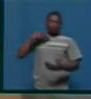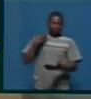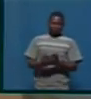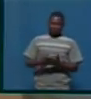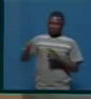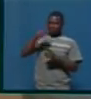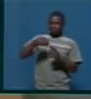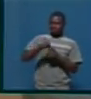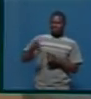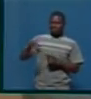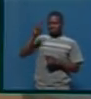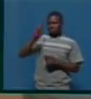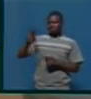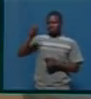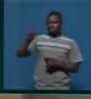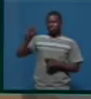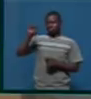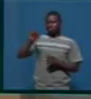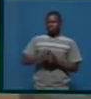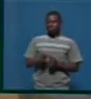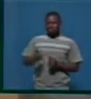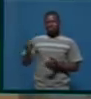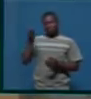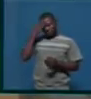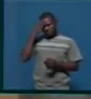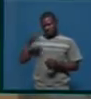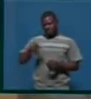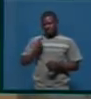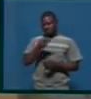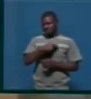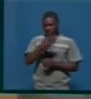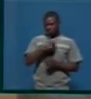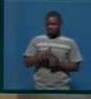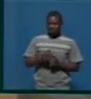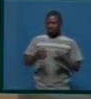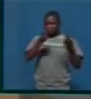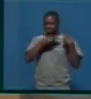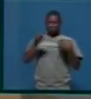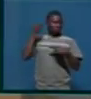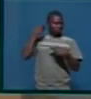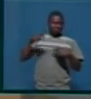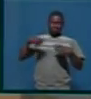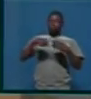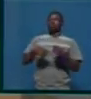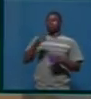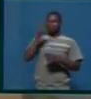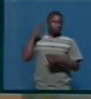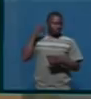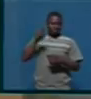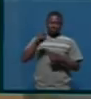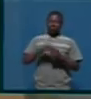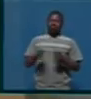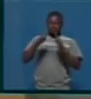et à savoir que nous, les compagnies minières, là, à savoir est-ce qu'on pouvait